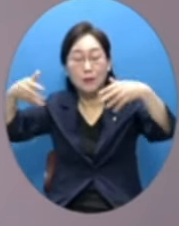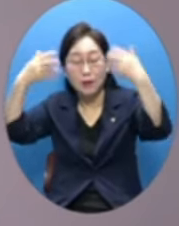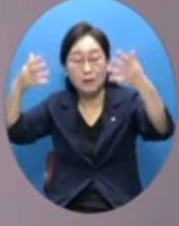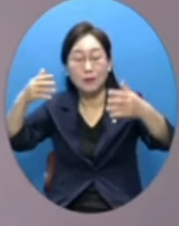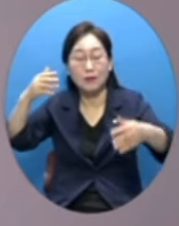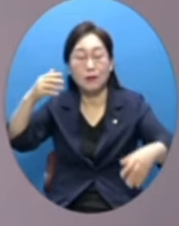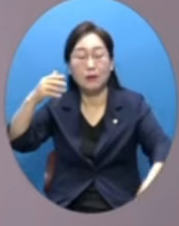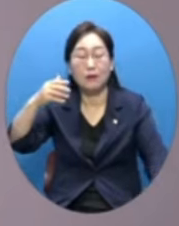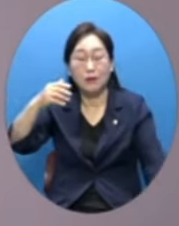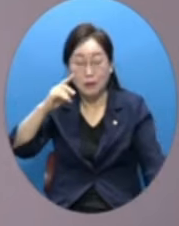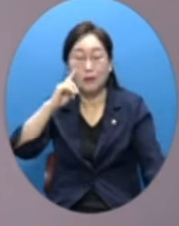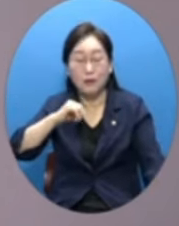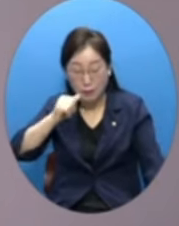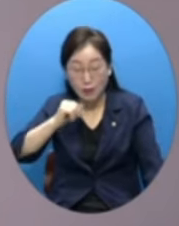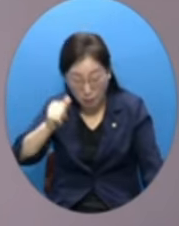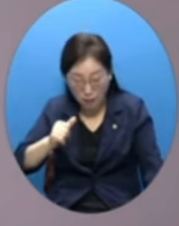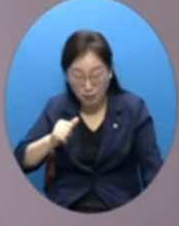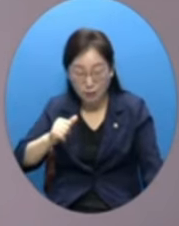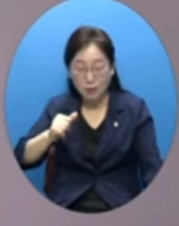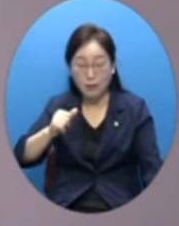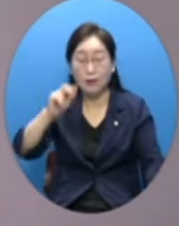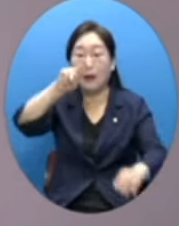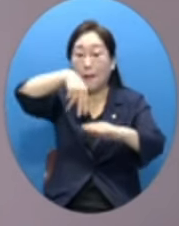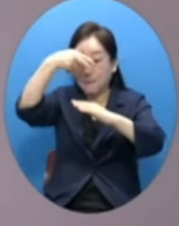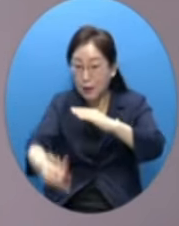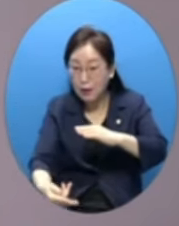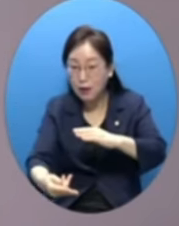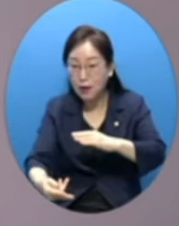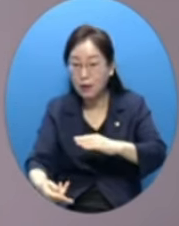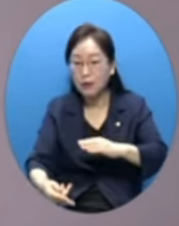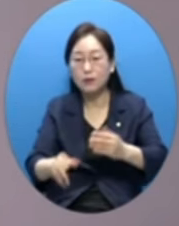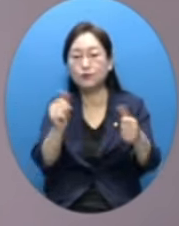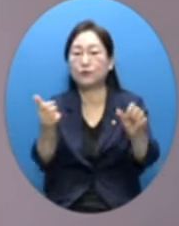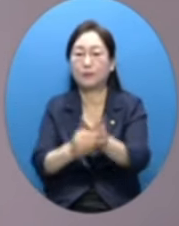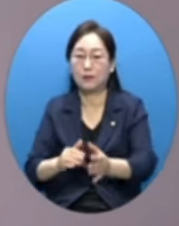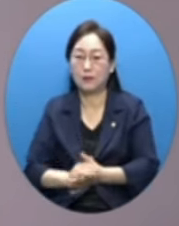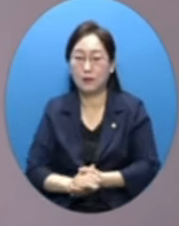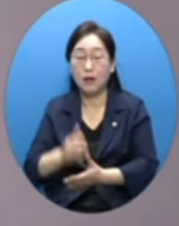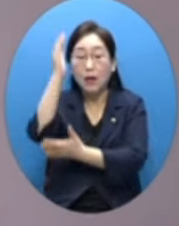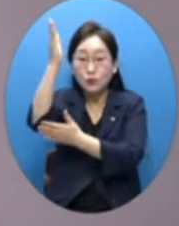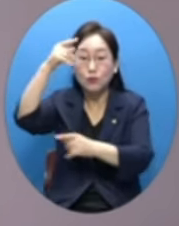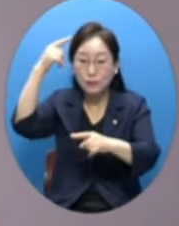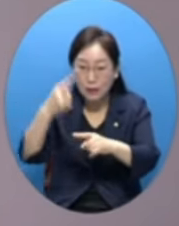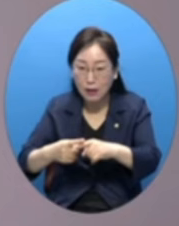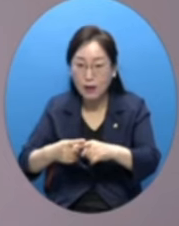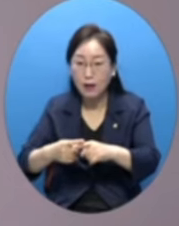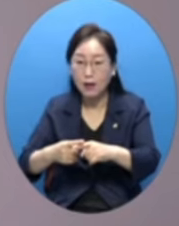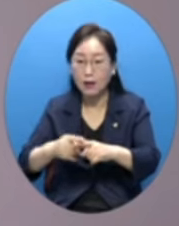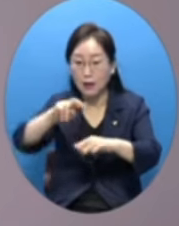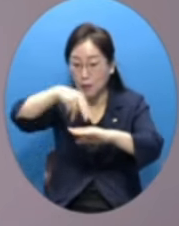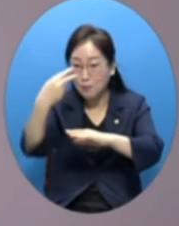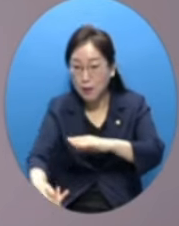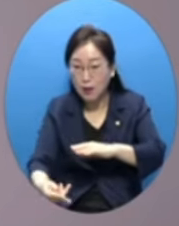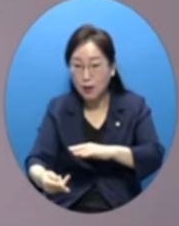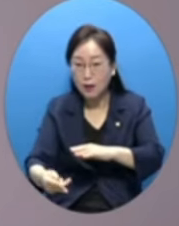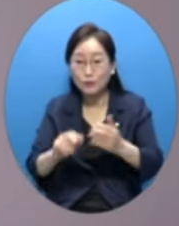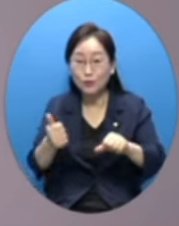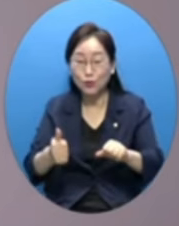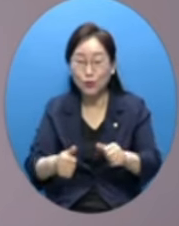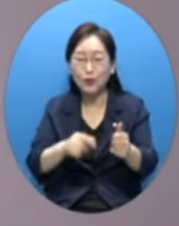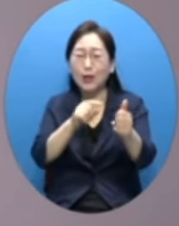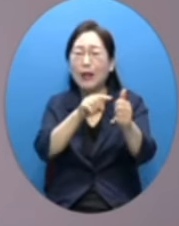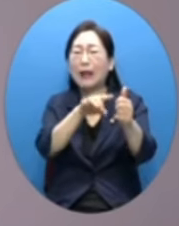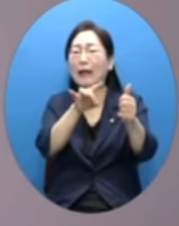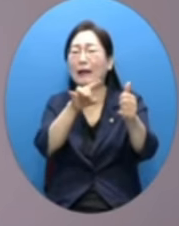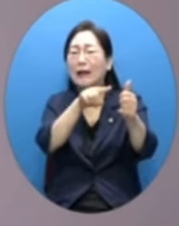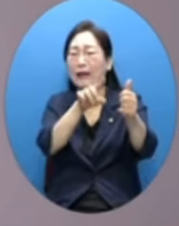성경 보 졸다가 떨어져서 그만 즉사가 말았습니다 설교 듣다가 떨어져가고 죽은 사람은 아마이 유두고 밖에